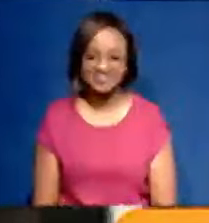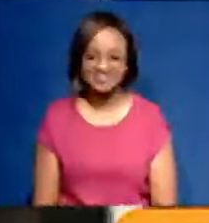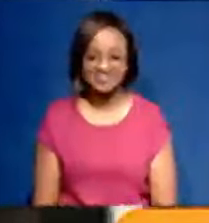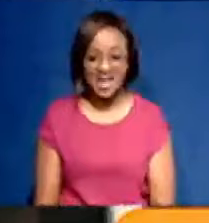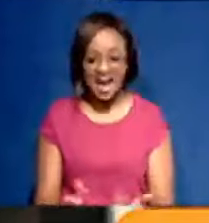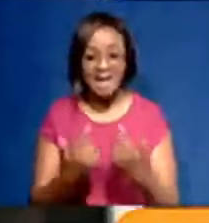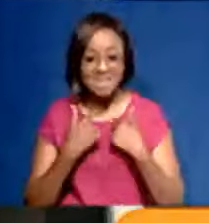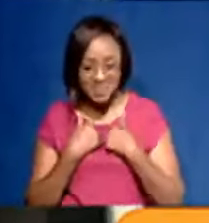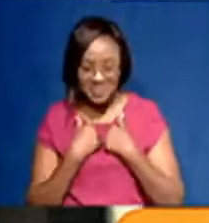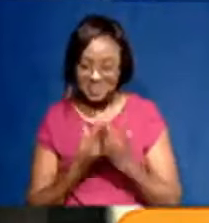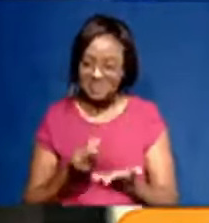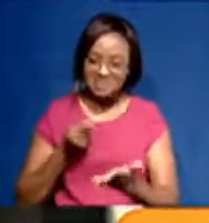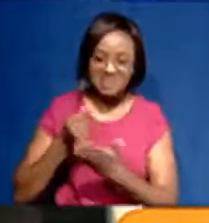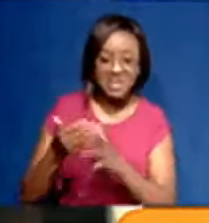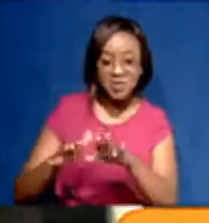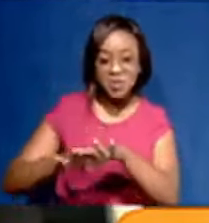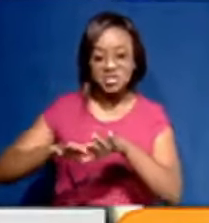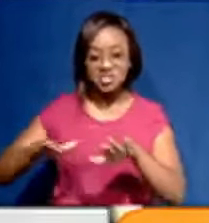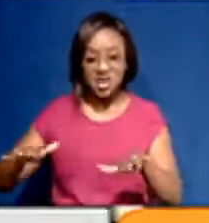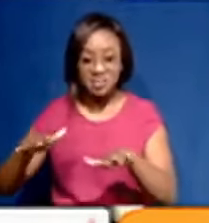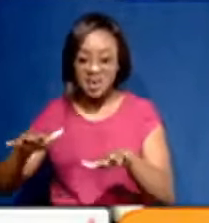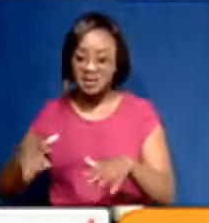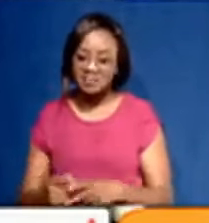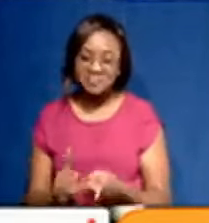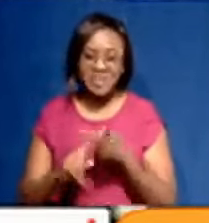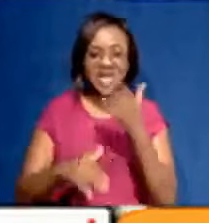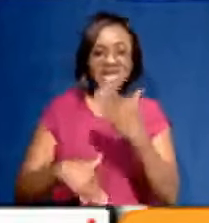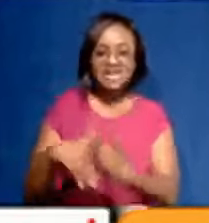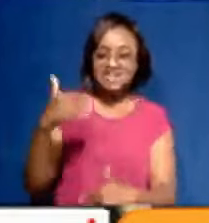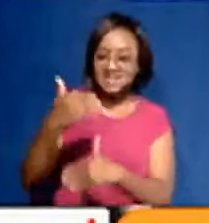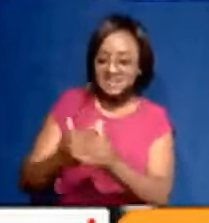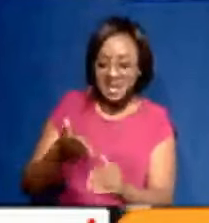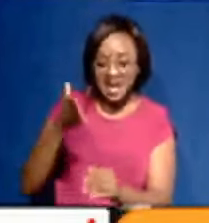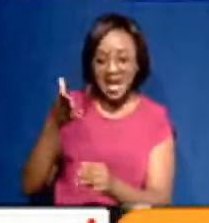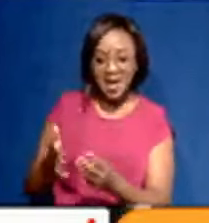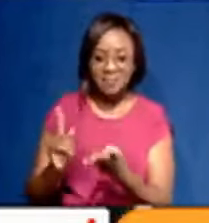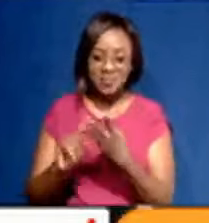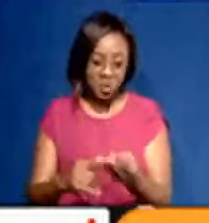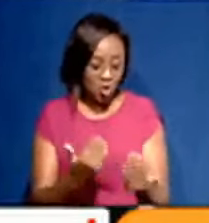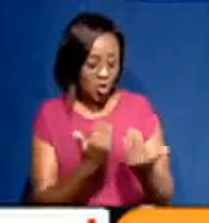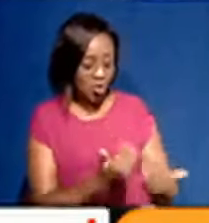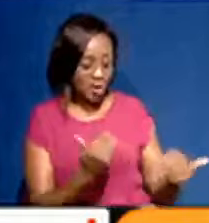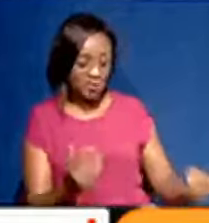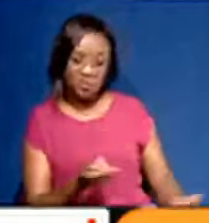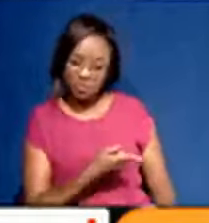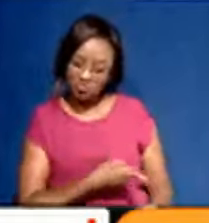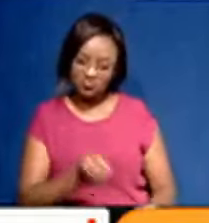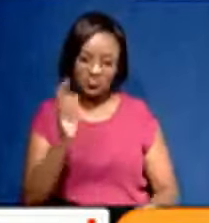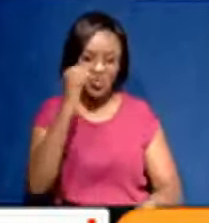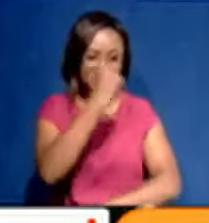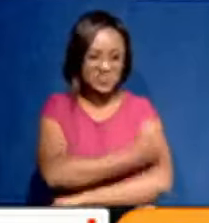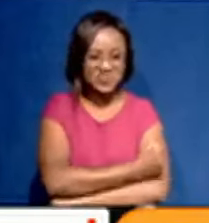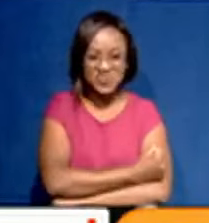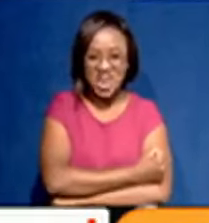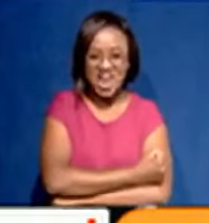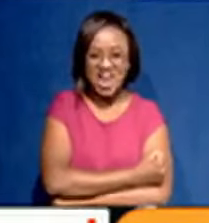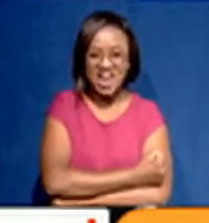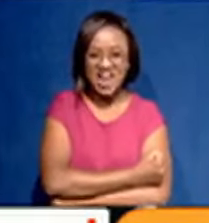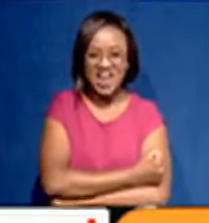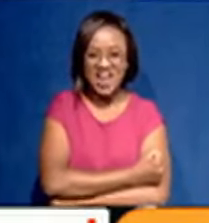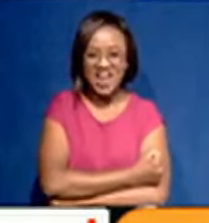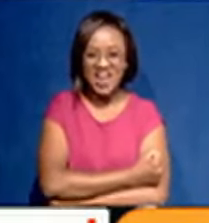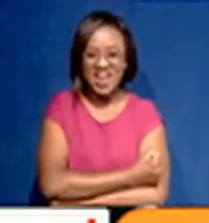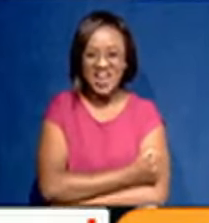Nitanunua shamba na ninjenge na watoto naye shule na wapeleka shule